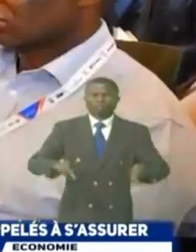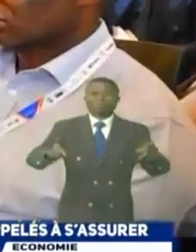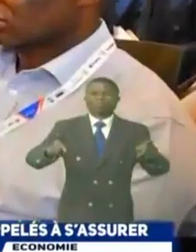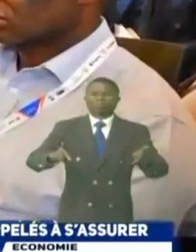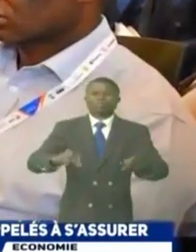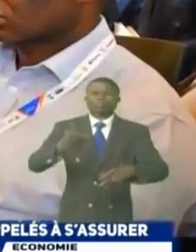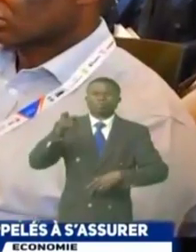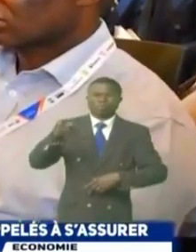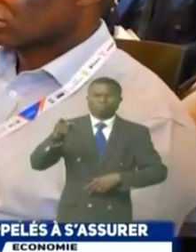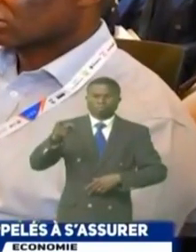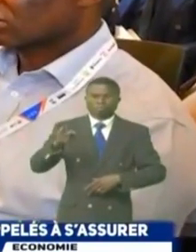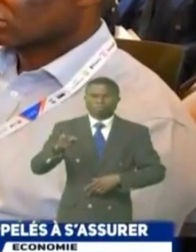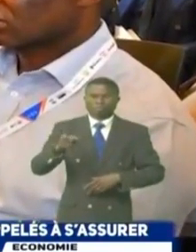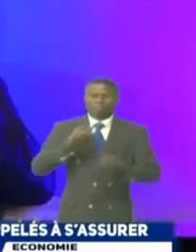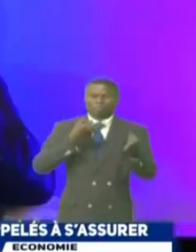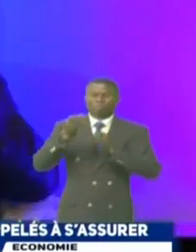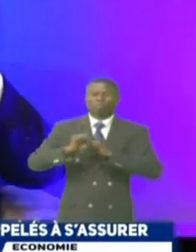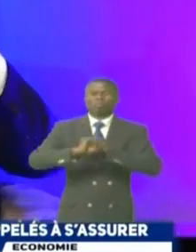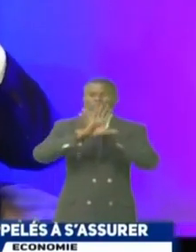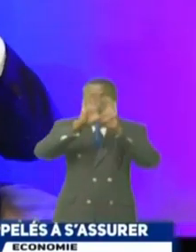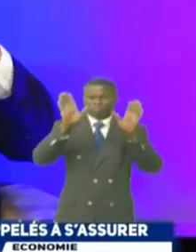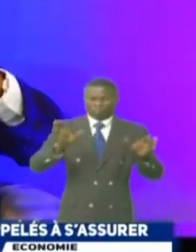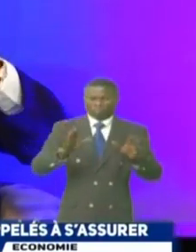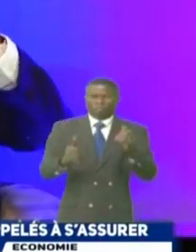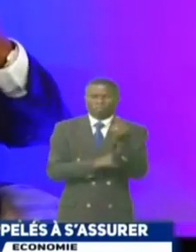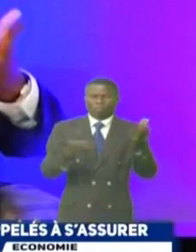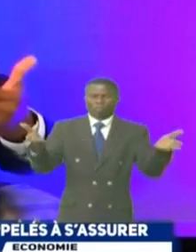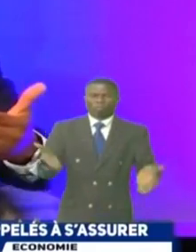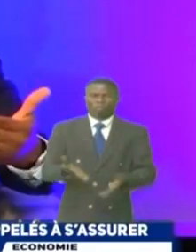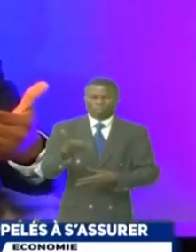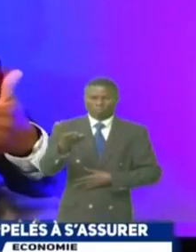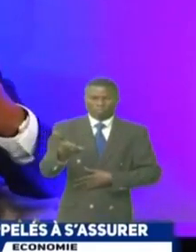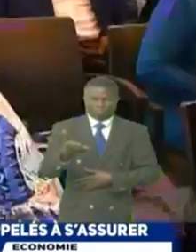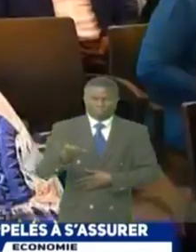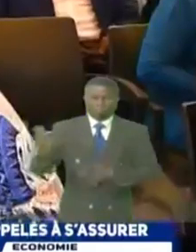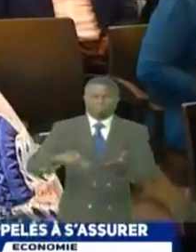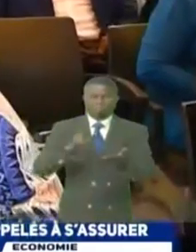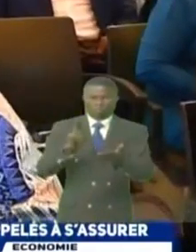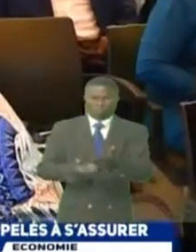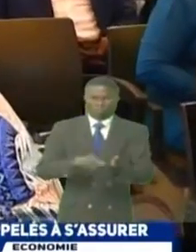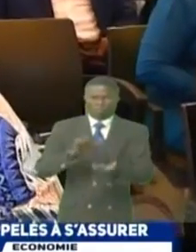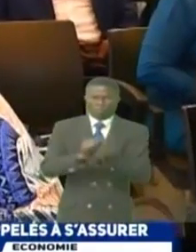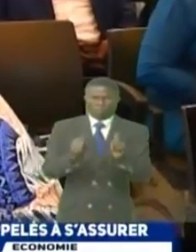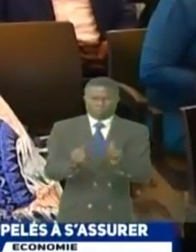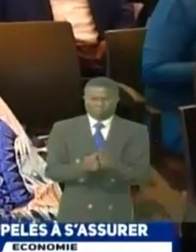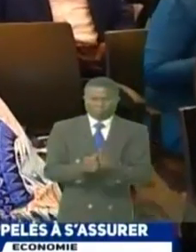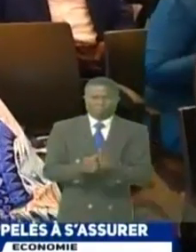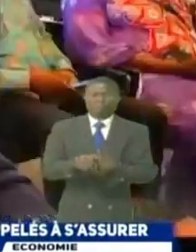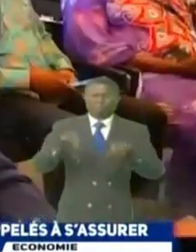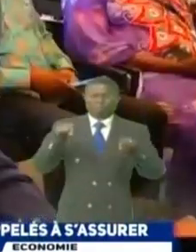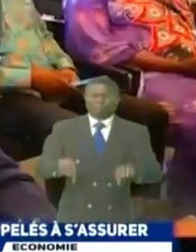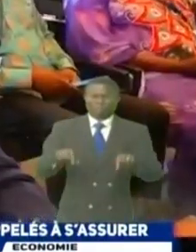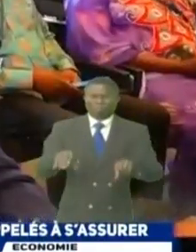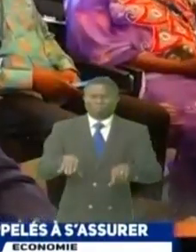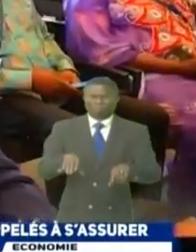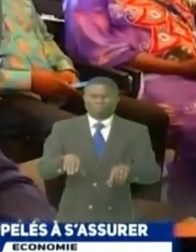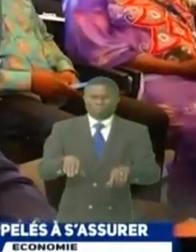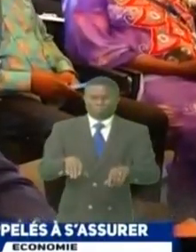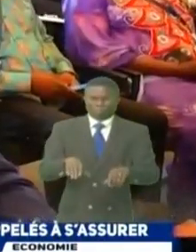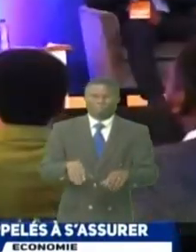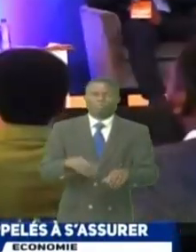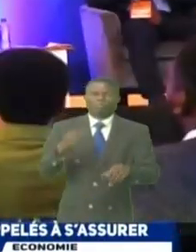Kaninda de donner plus d'éclaircissement aux participants. L'assurance est un secteur en plein essor en RDC avec